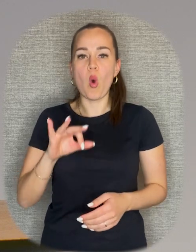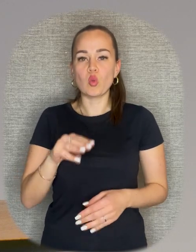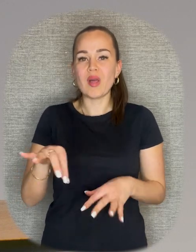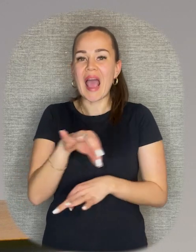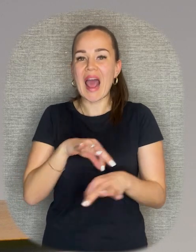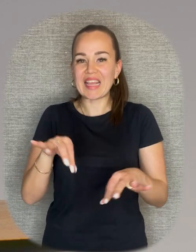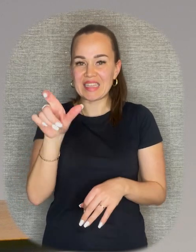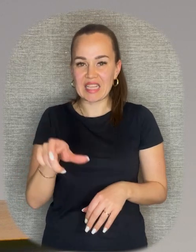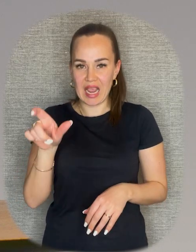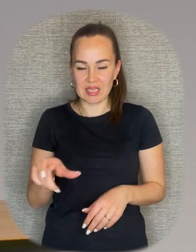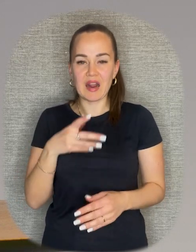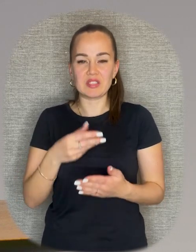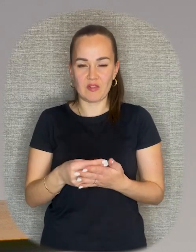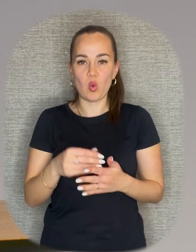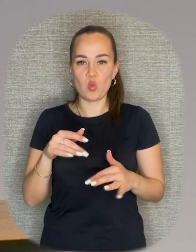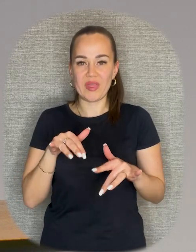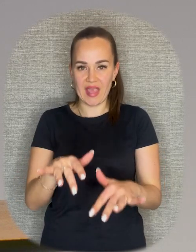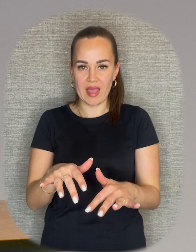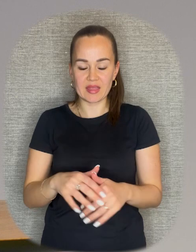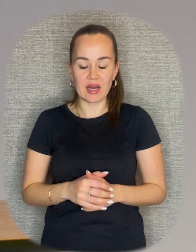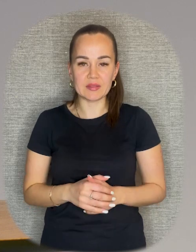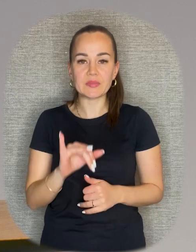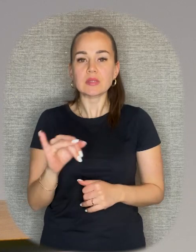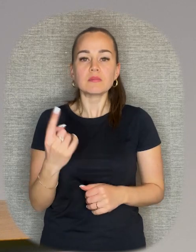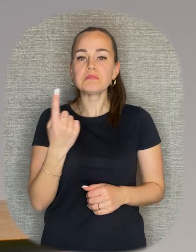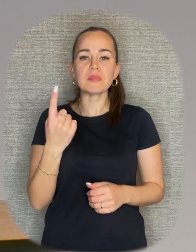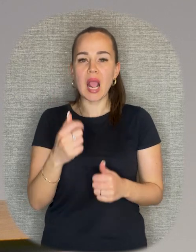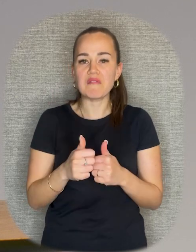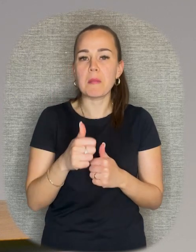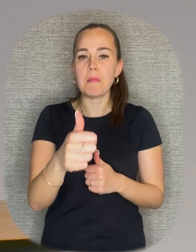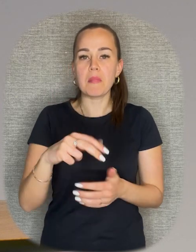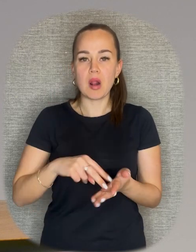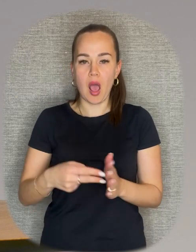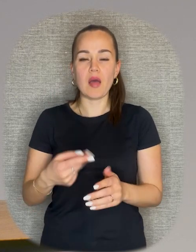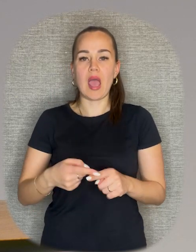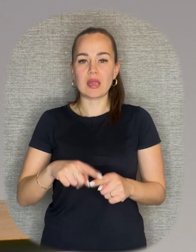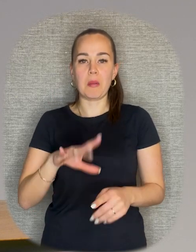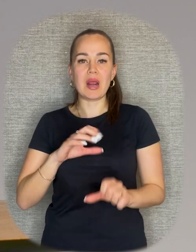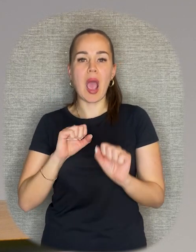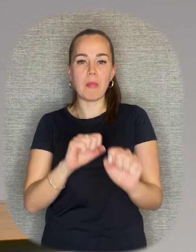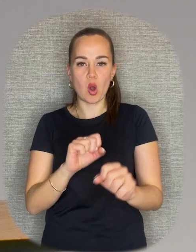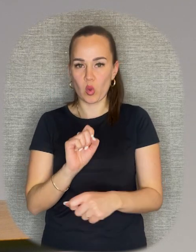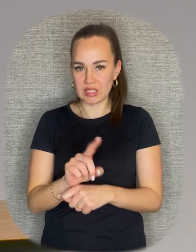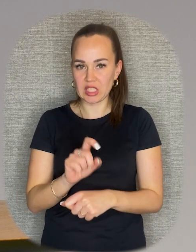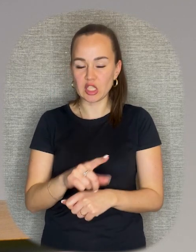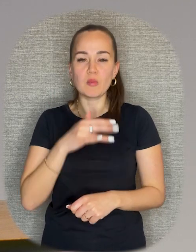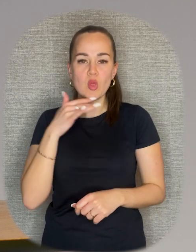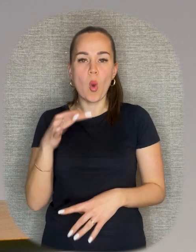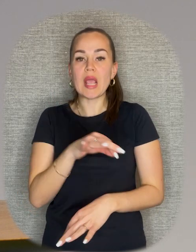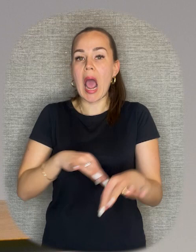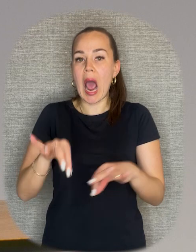свою работу свою профессиональную деятельность и на первую план были выдвинуты оборонные